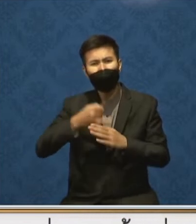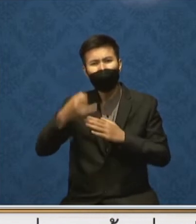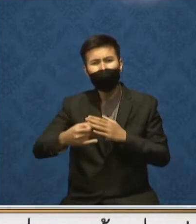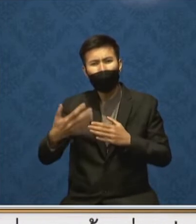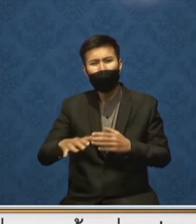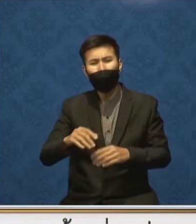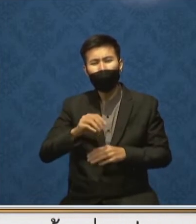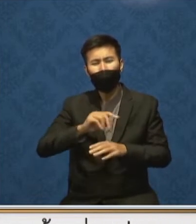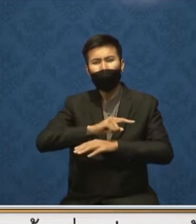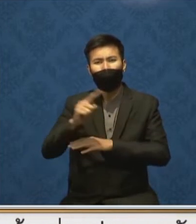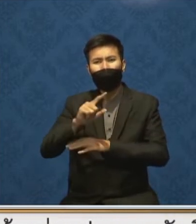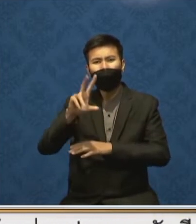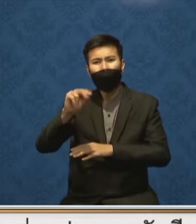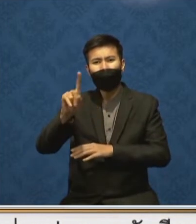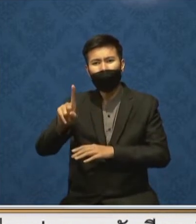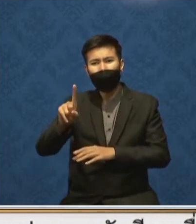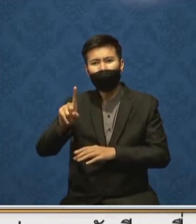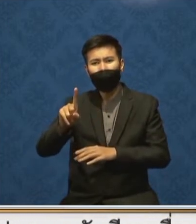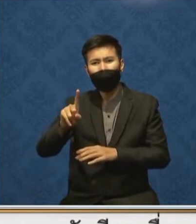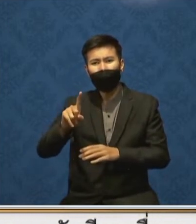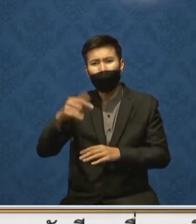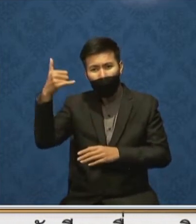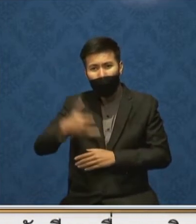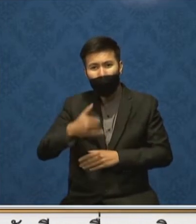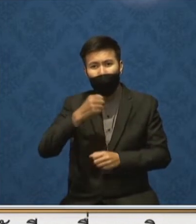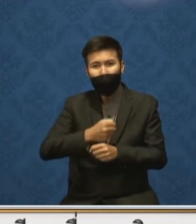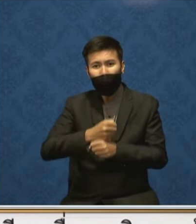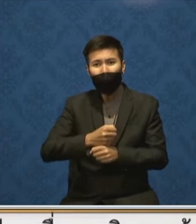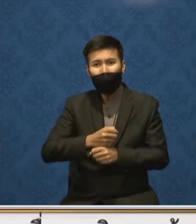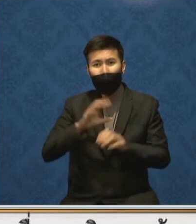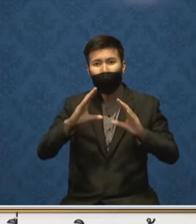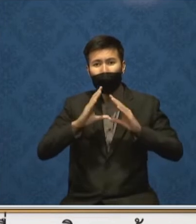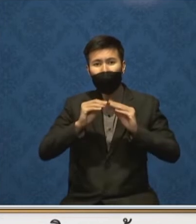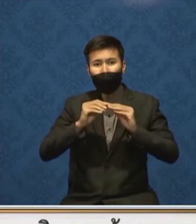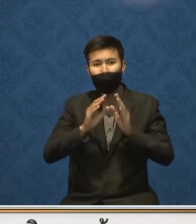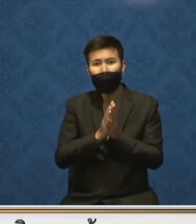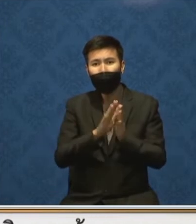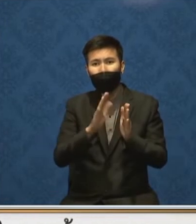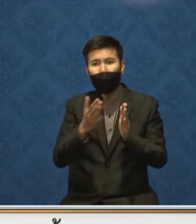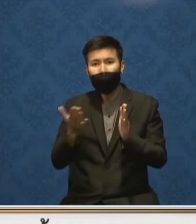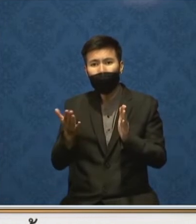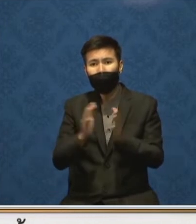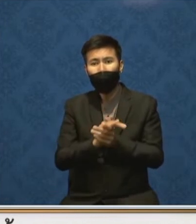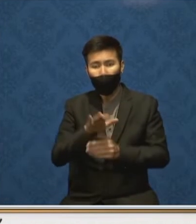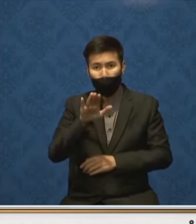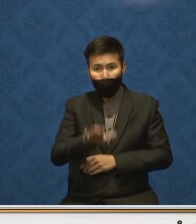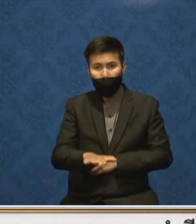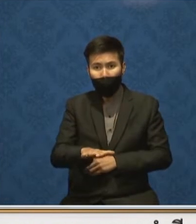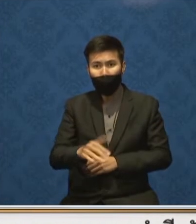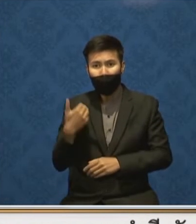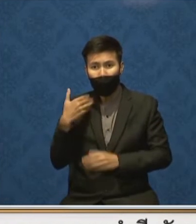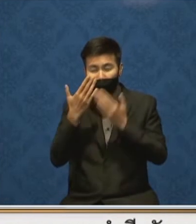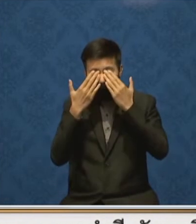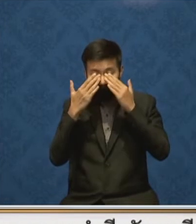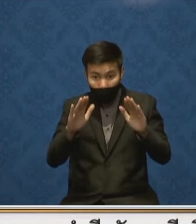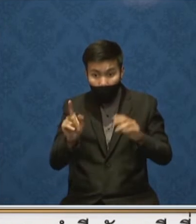นท 31 ครันเดินมาทำงานเดนเข้ามาประชมสาา ก็เจอกอแผนพัพหน้าหยมตัวพรองกเฉลยว่จๆแล